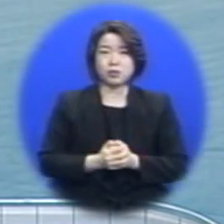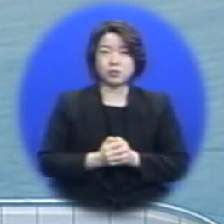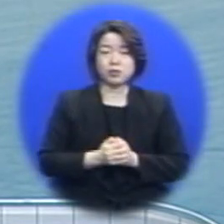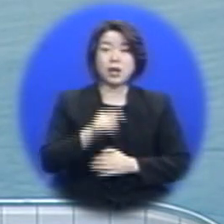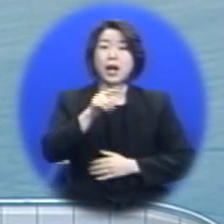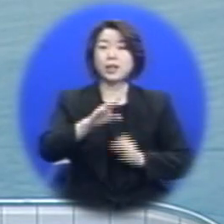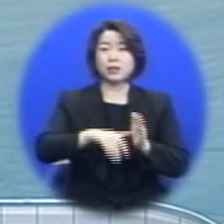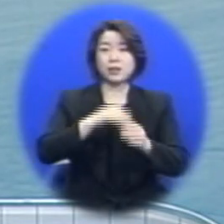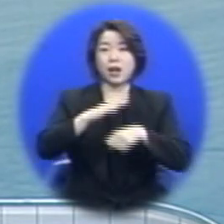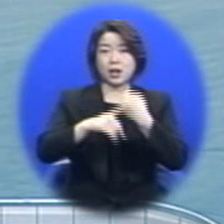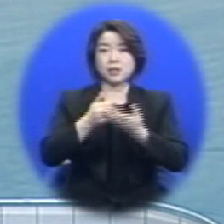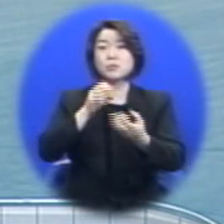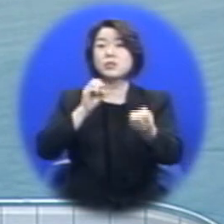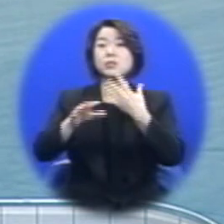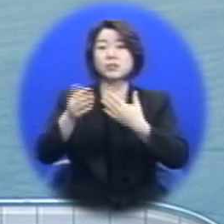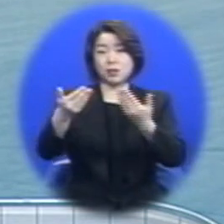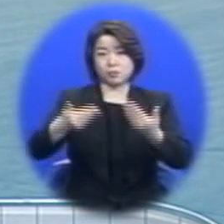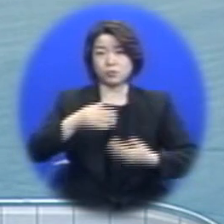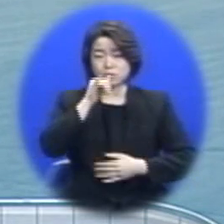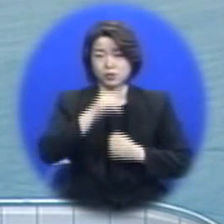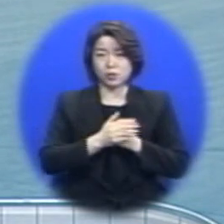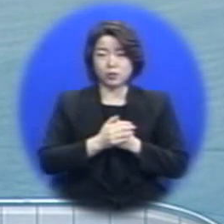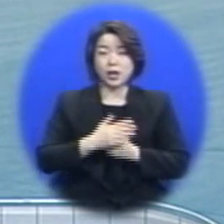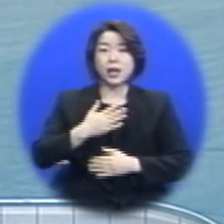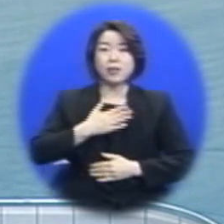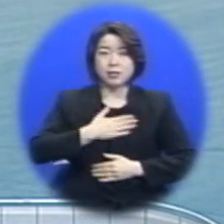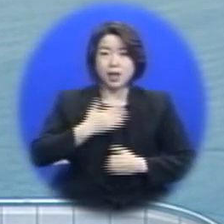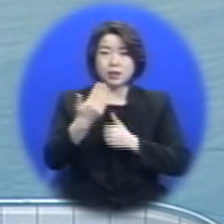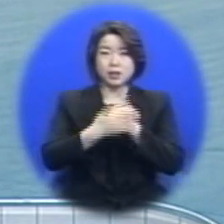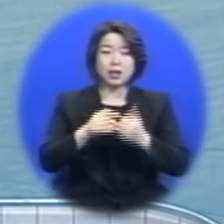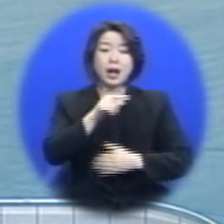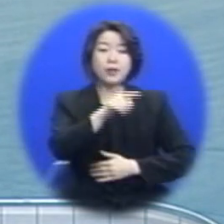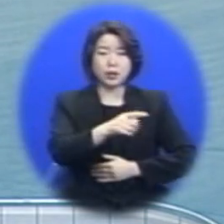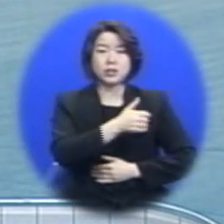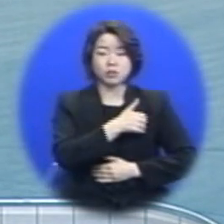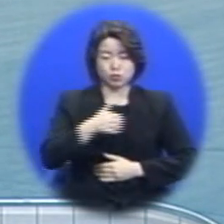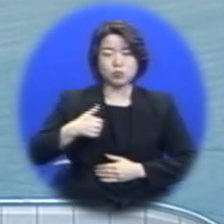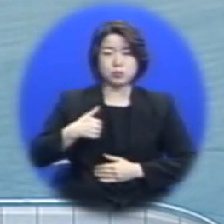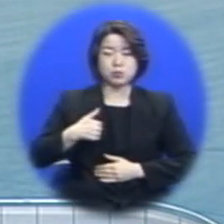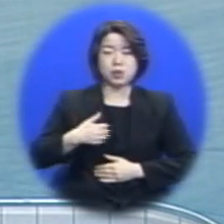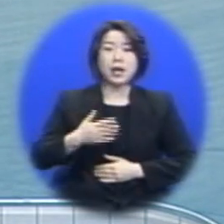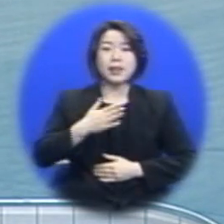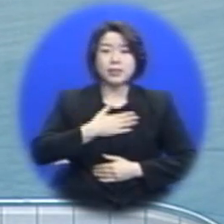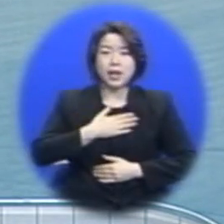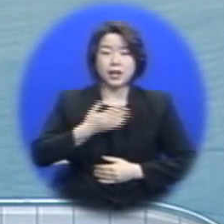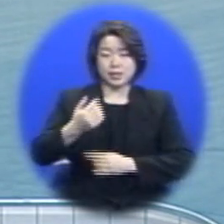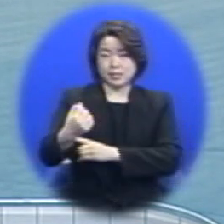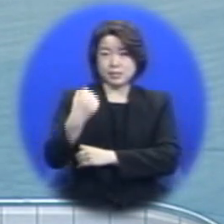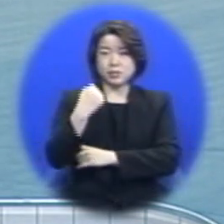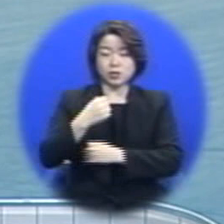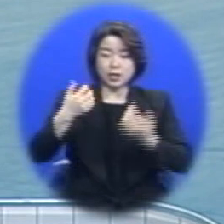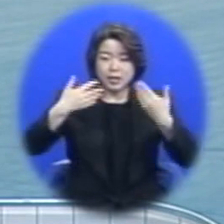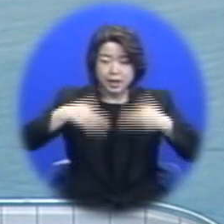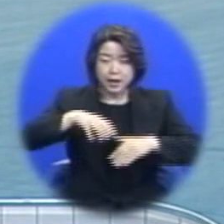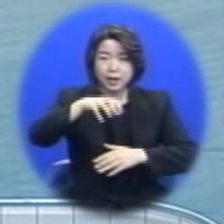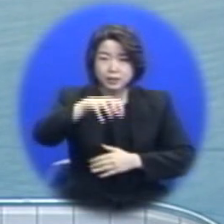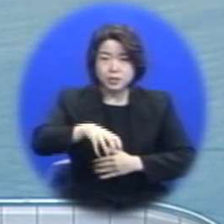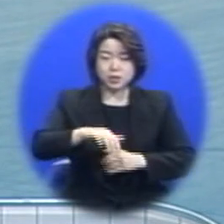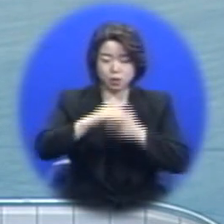응답이 왔습니다. 내 은혜가 내게 족하도다. 이는 내 능력이 약한 데서 온전하여